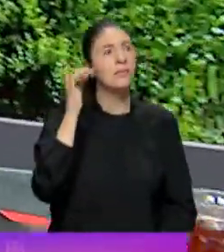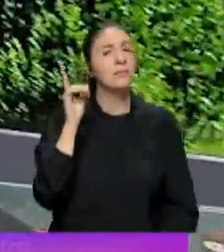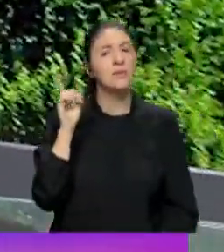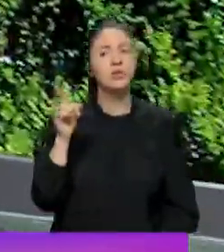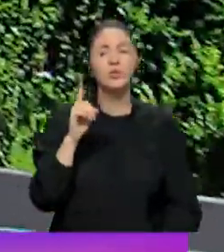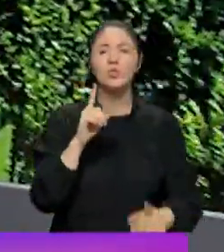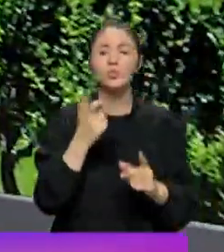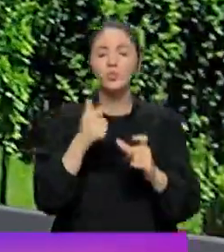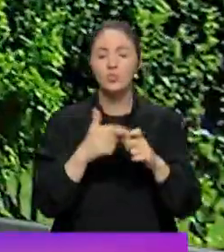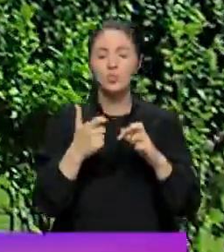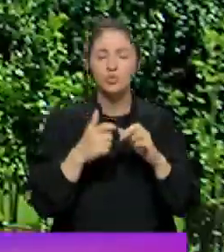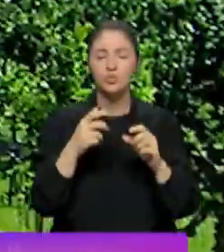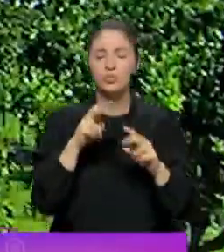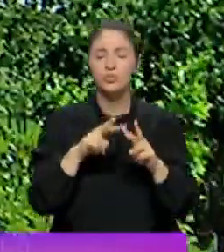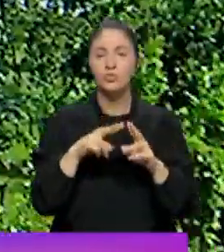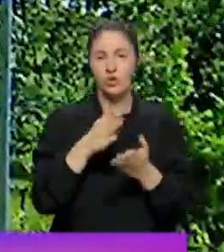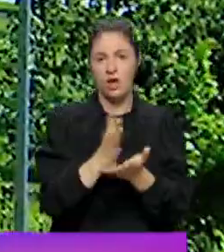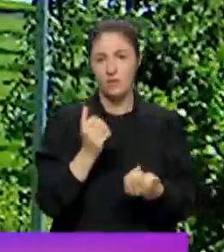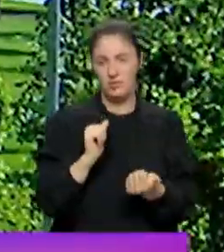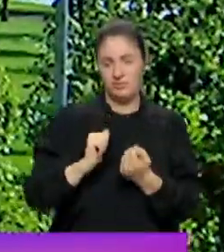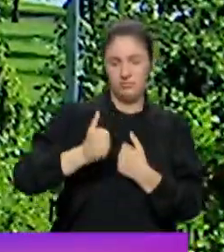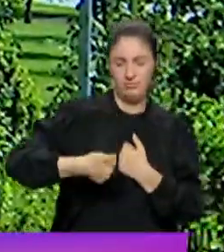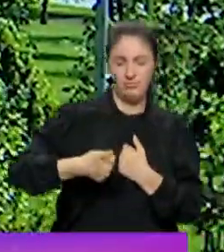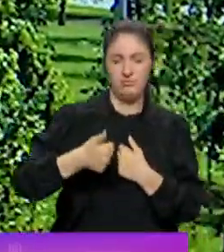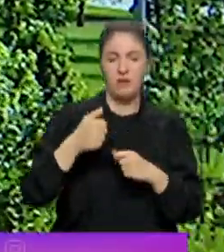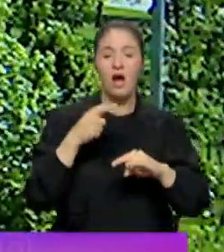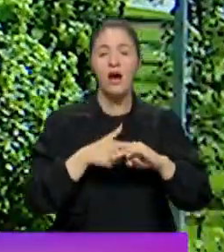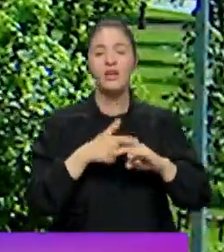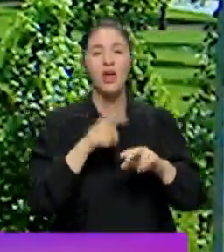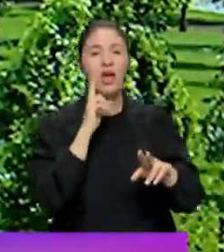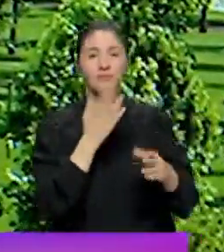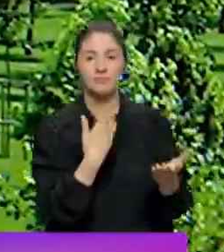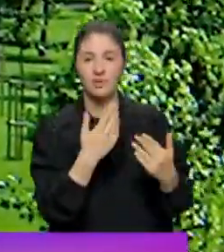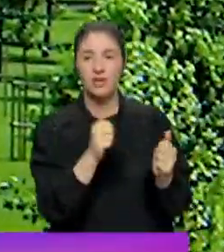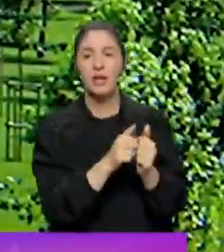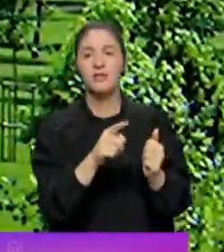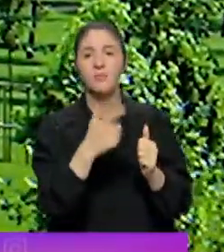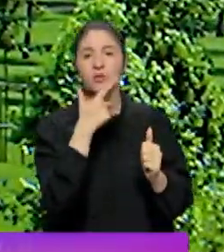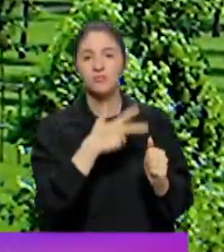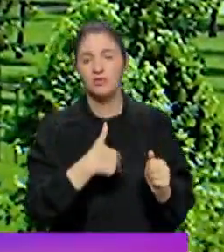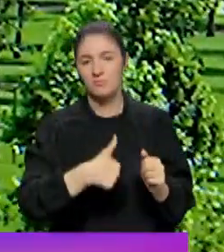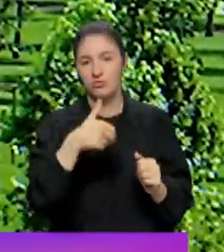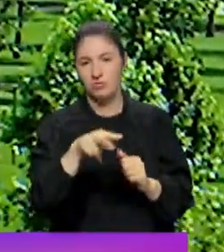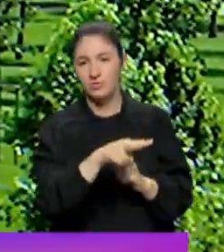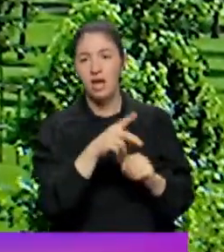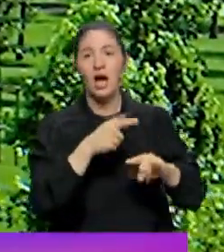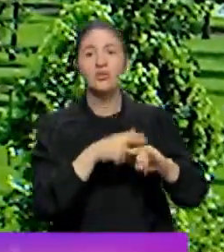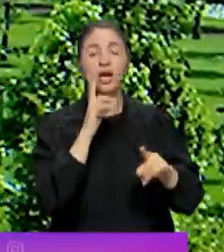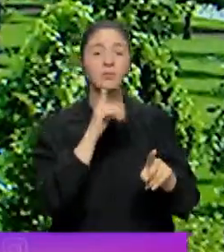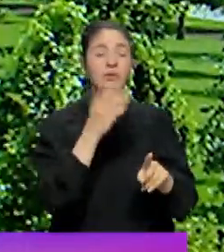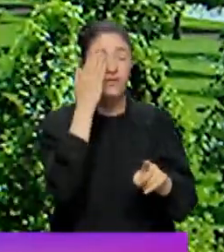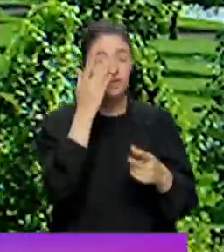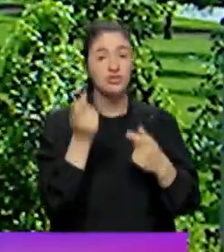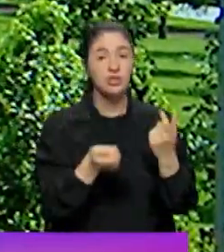Mumcu ödülünü almaya? O gün, ertesi gün Hacer Hanım'la sohbet ediyorduk. Yanımızda Bodrum Belediye Başkanı Hacer Hanım. Bu